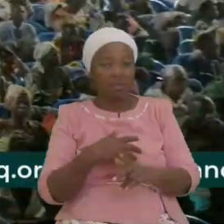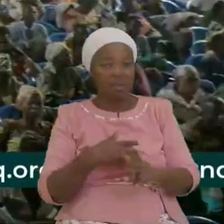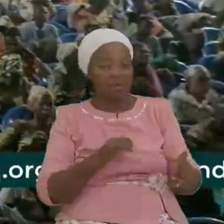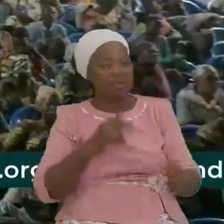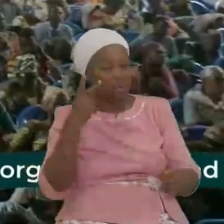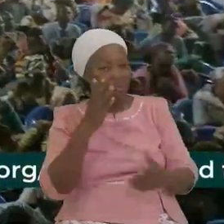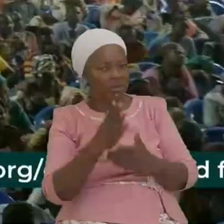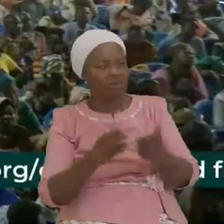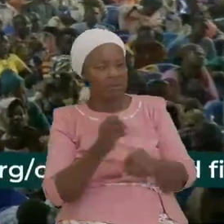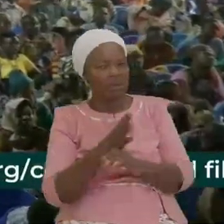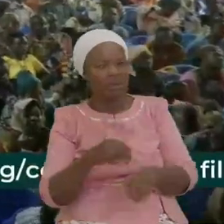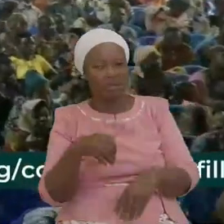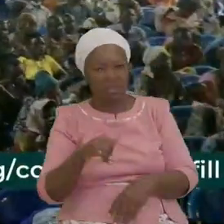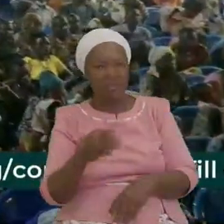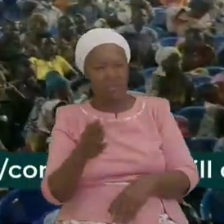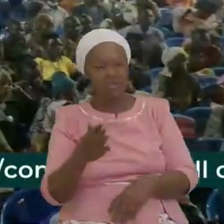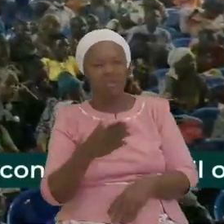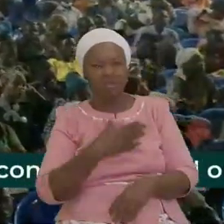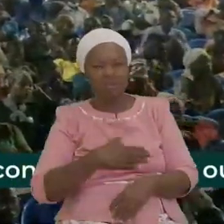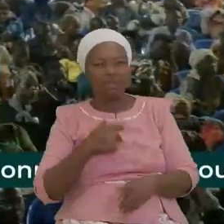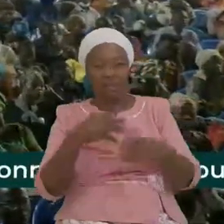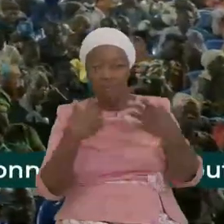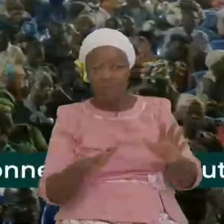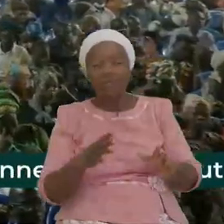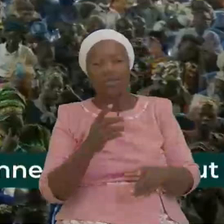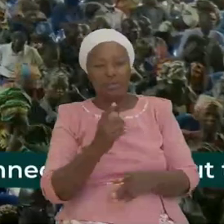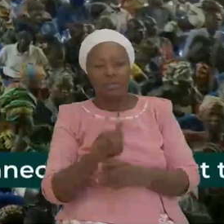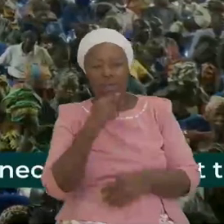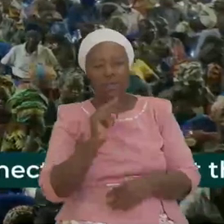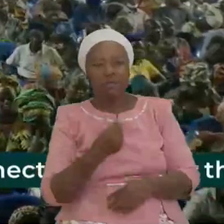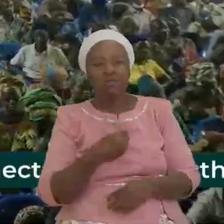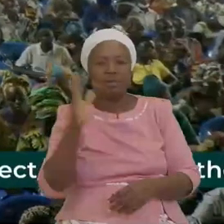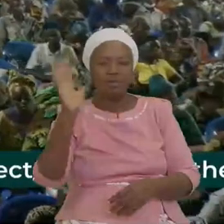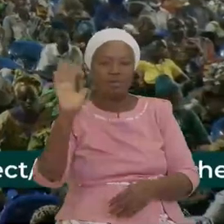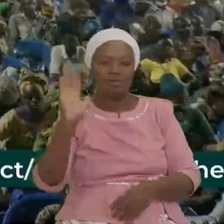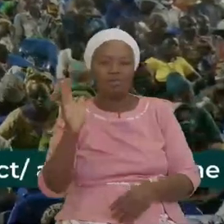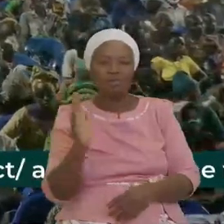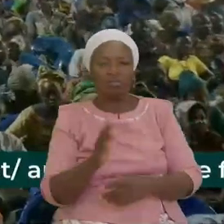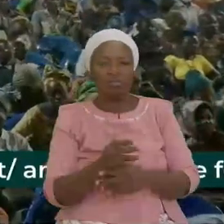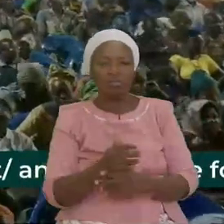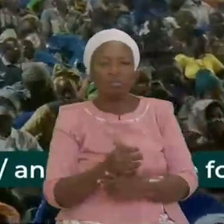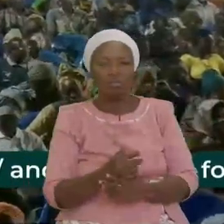At my left, I still see some counselor with sleep. If you are done, just wave your hand.